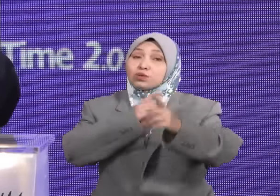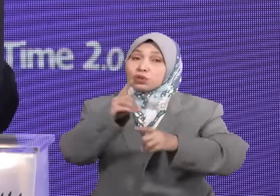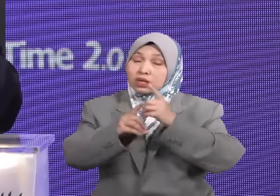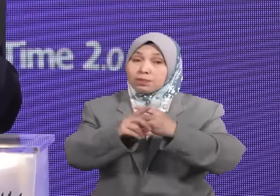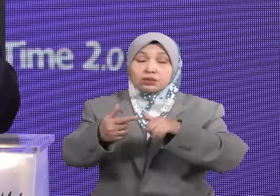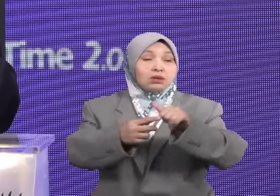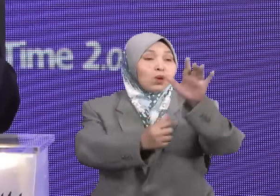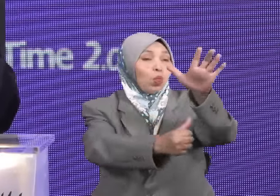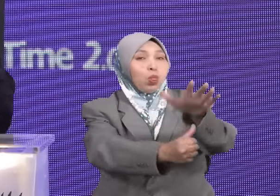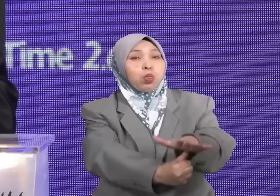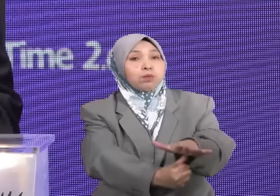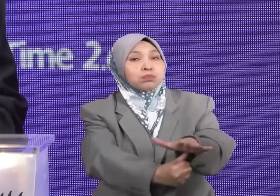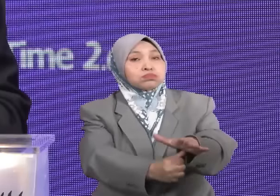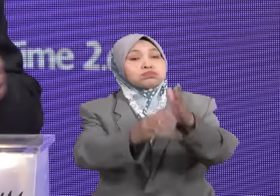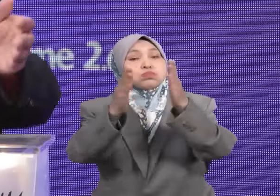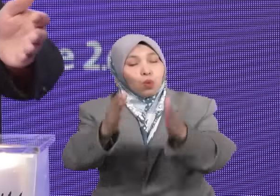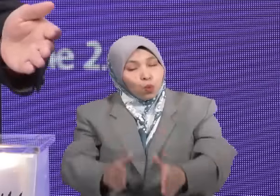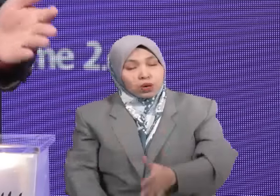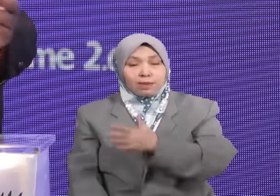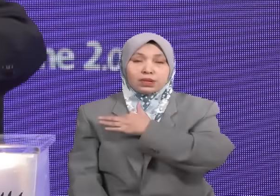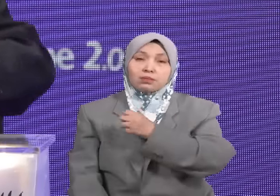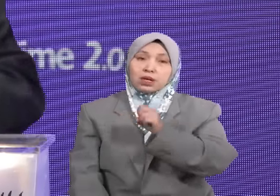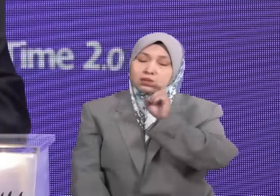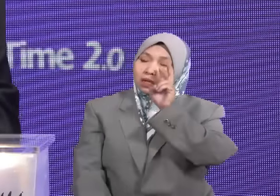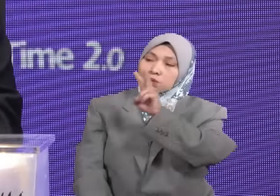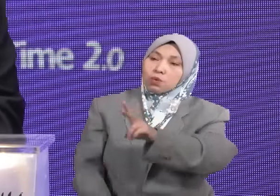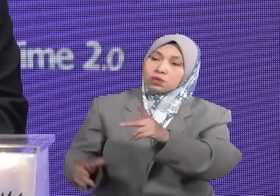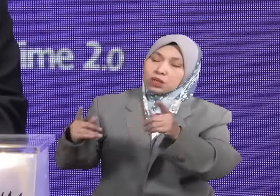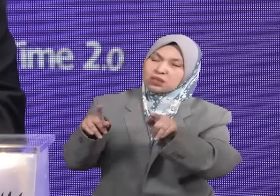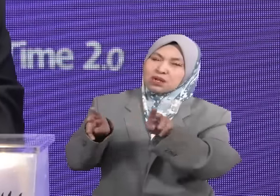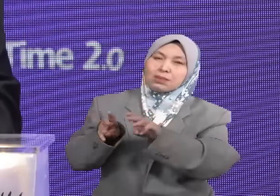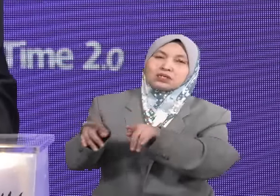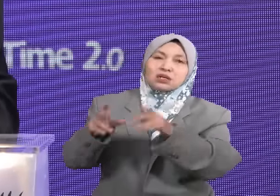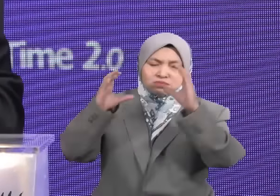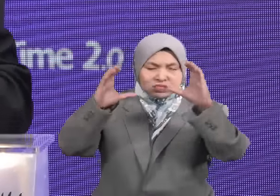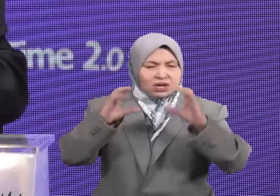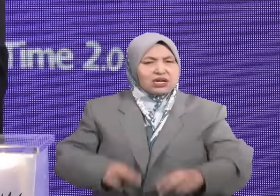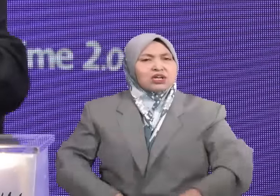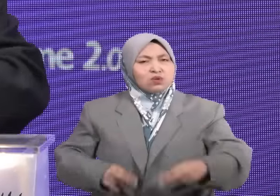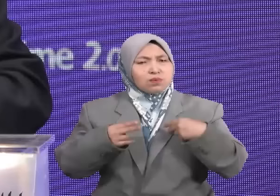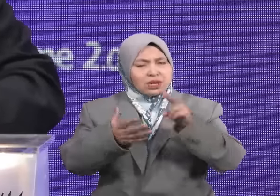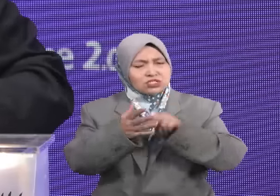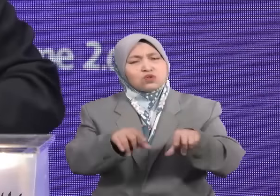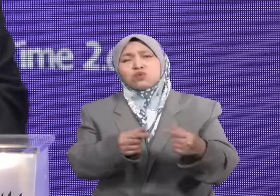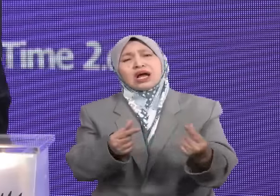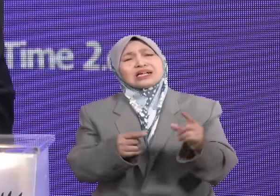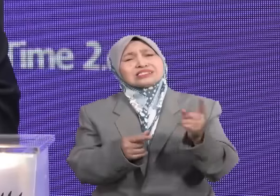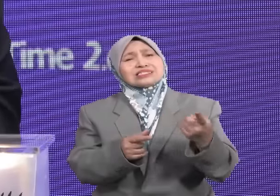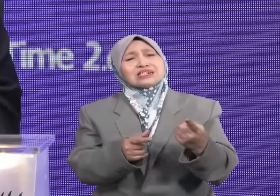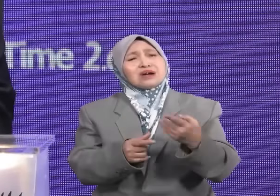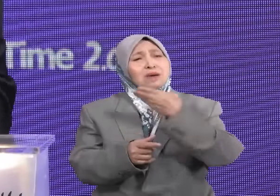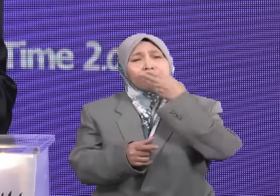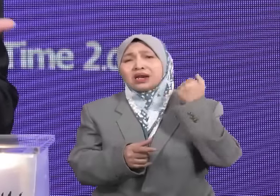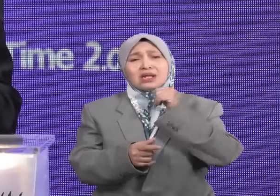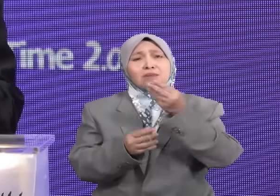dia kutuk pula kepada orang-orang yang beriman. Orang beriman dia tengok kereta macam ni, cara hidup macam ni, baca Quran je, kan? Ramadan tengok tak